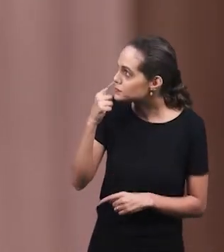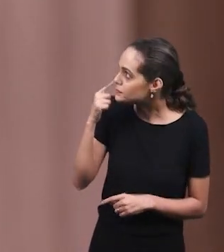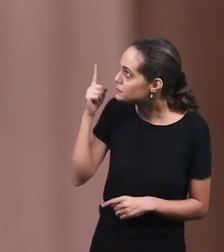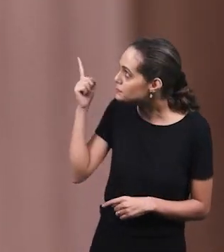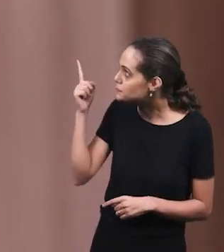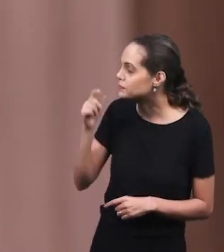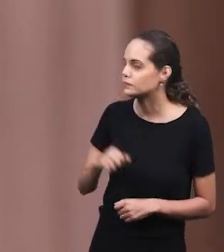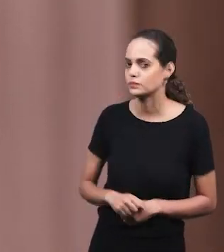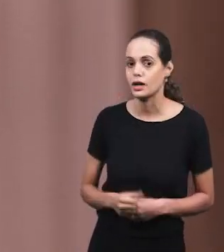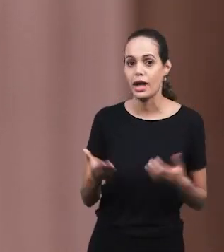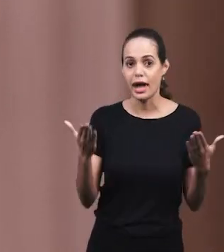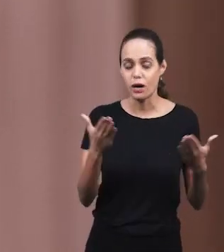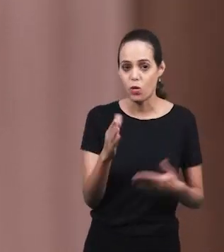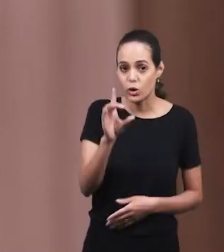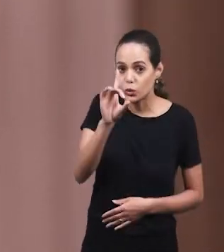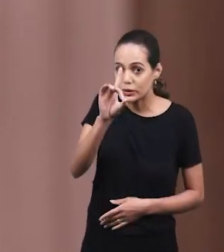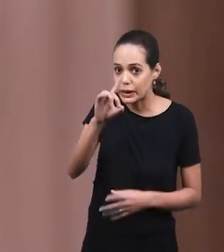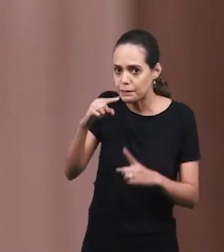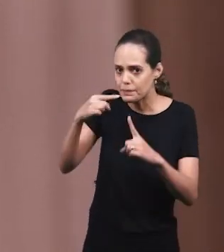Maintenant, Ré majeur.